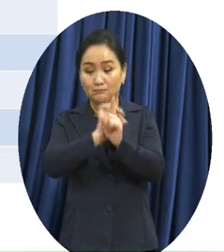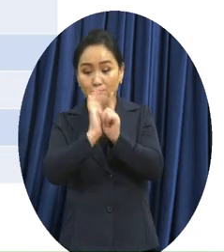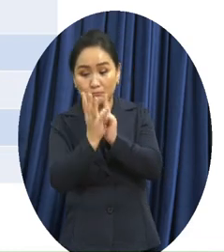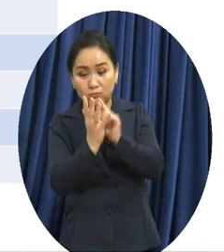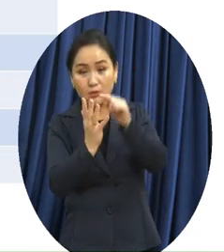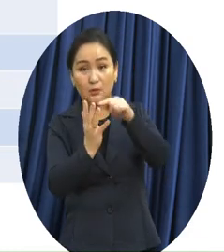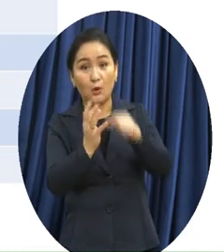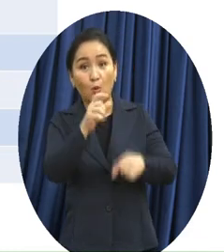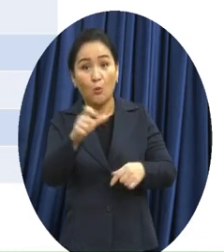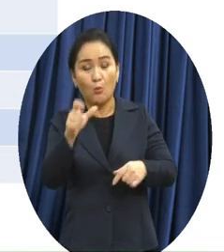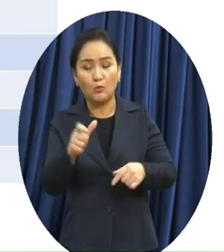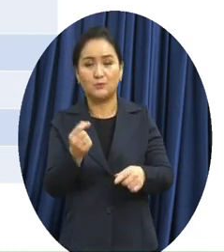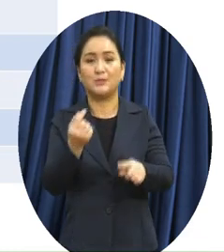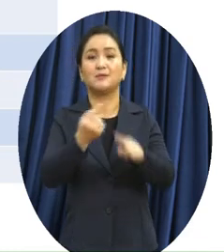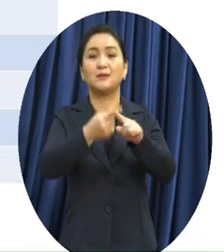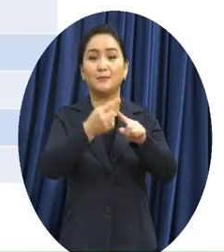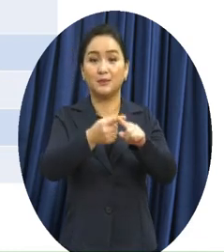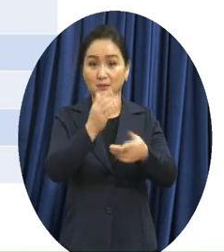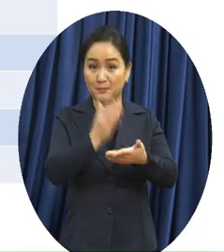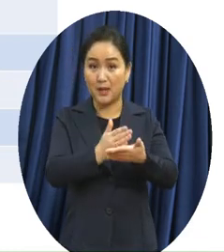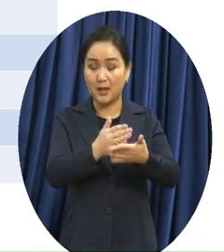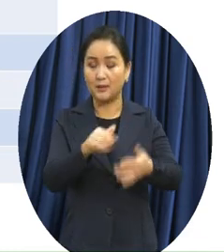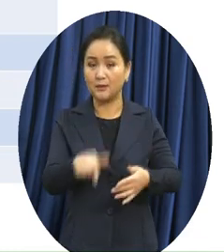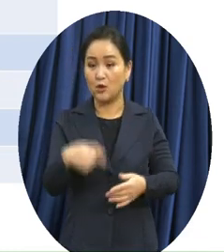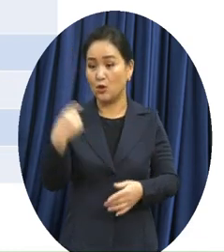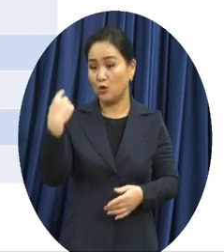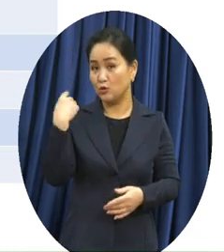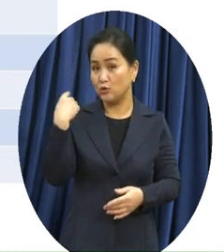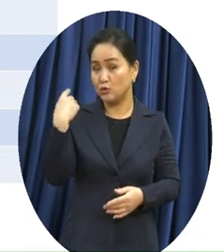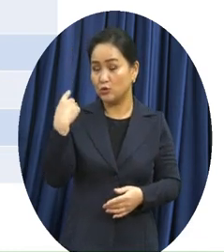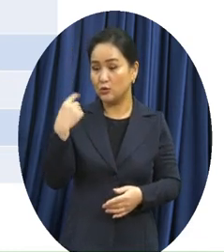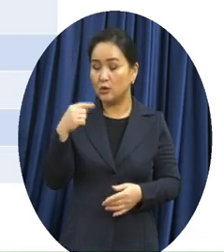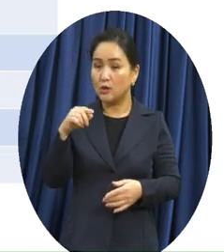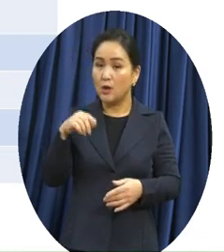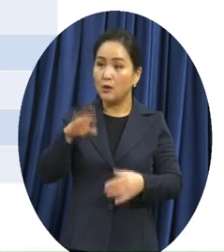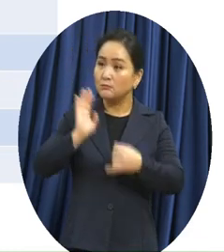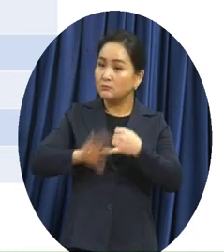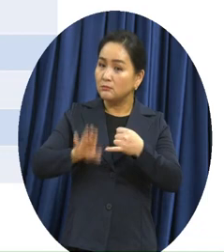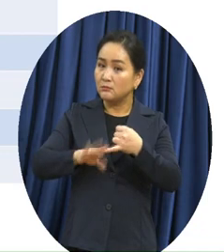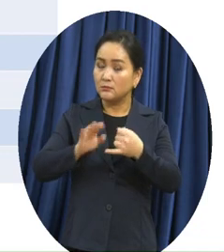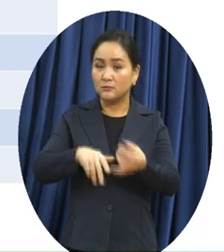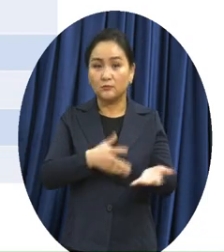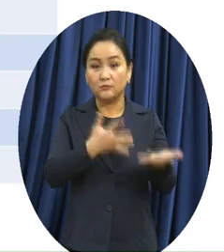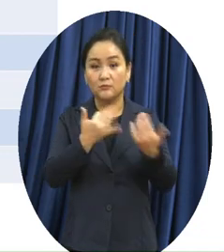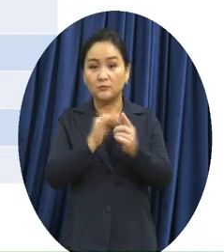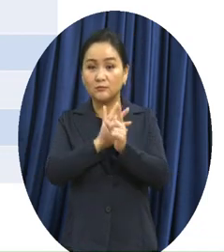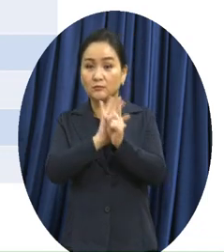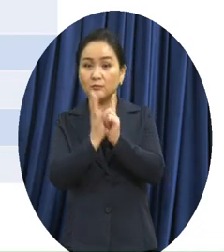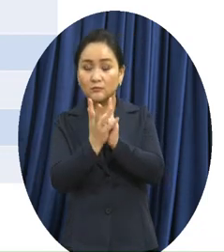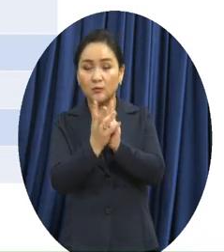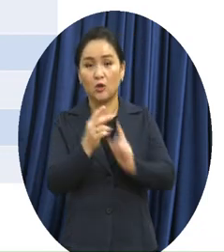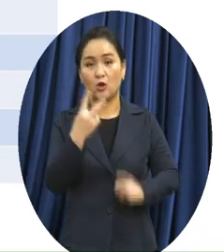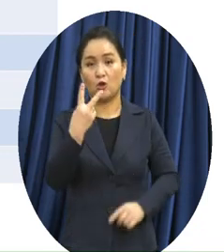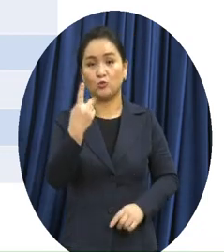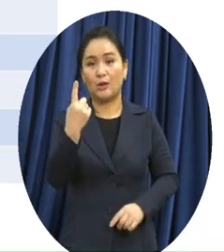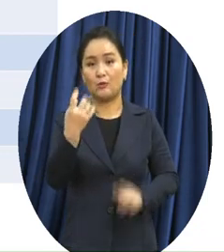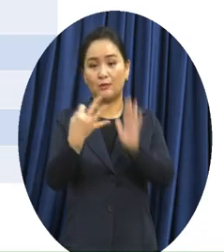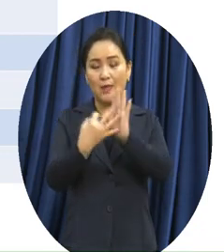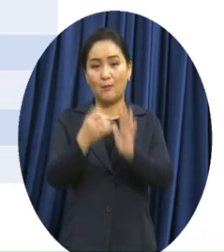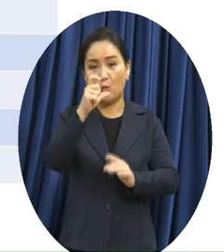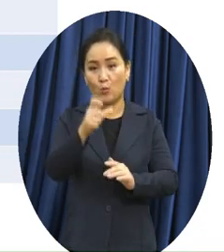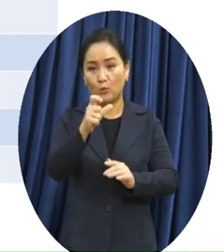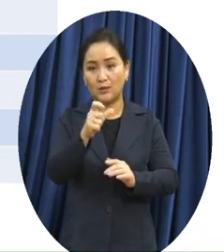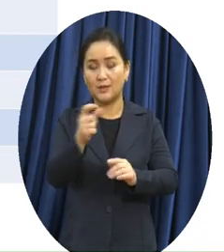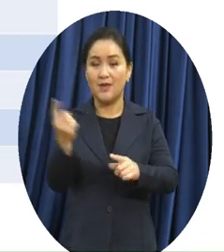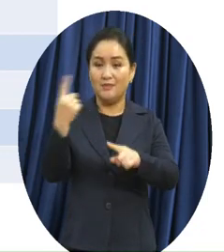тоос нэмэгдэж байна. Одоо өчтөрөл бол нийтдээ сүүлийн 24 цагт ойрын хавдлаар 218 хүний тус